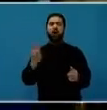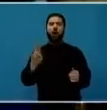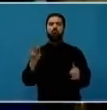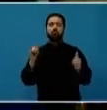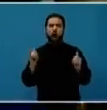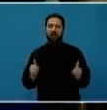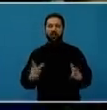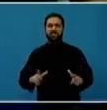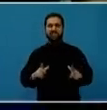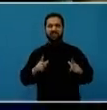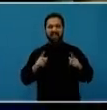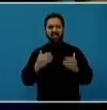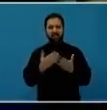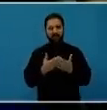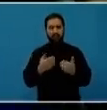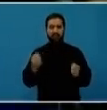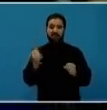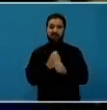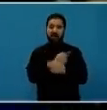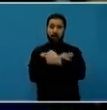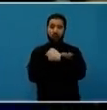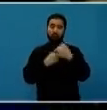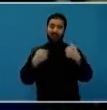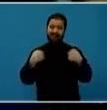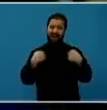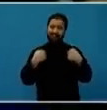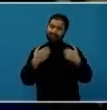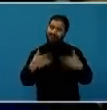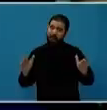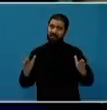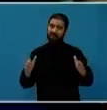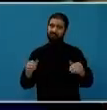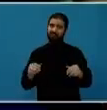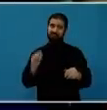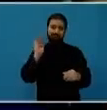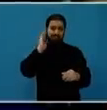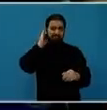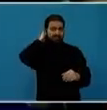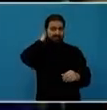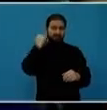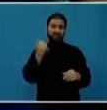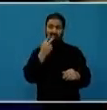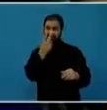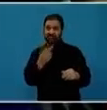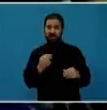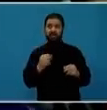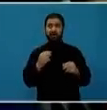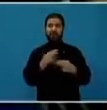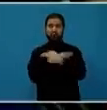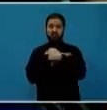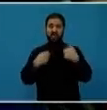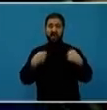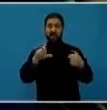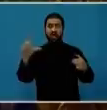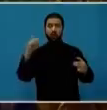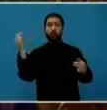acestei vieți, pentru că fac o judecată pripită, fac o judecată rapidă. Vedem că judecata lui Dumnezeu